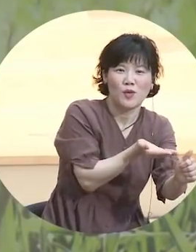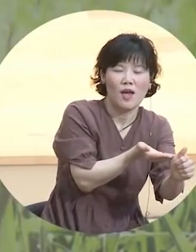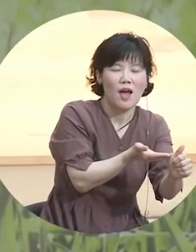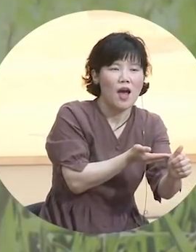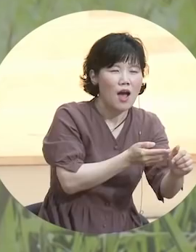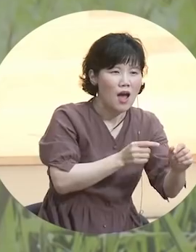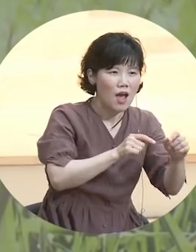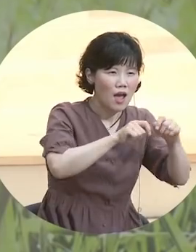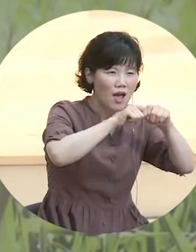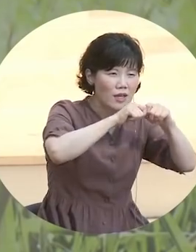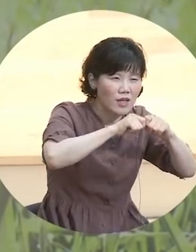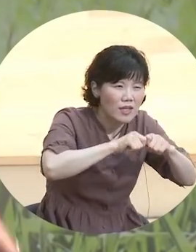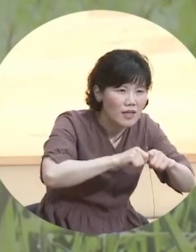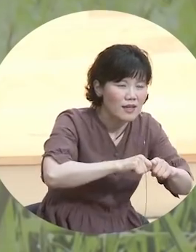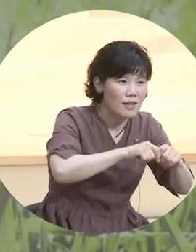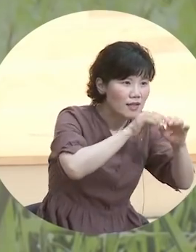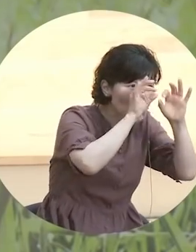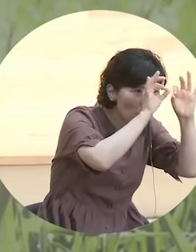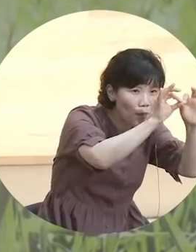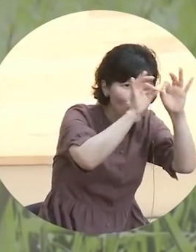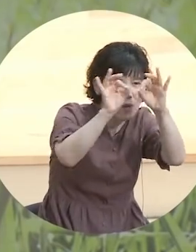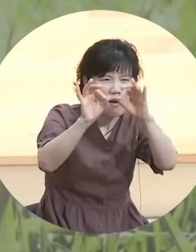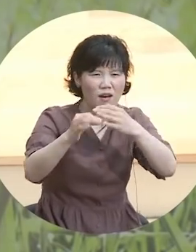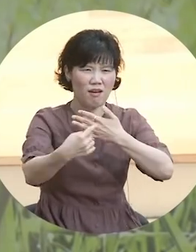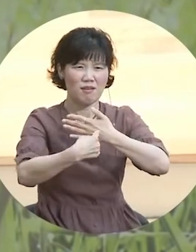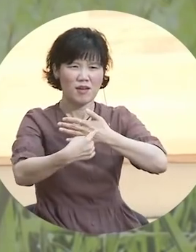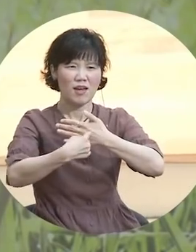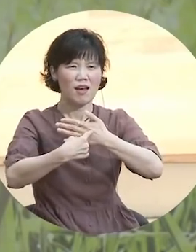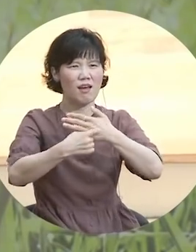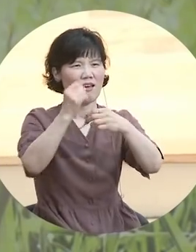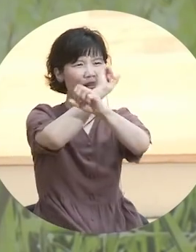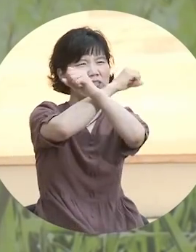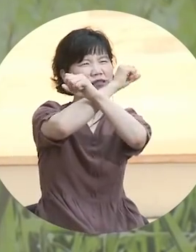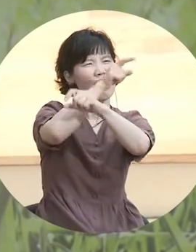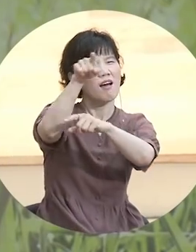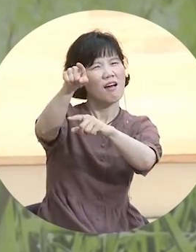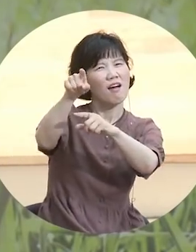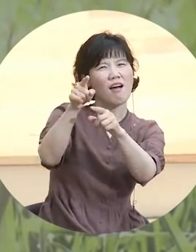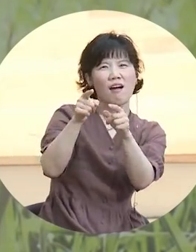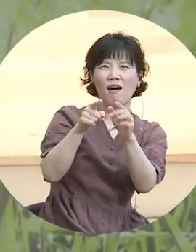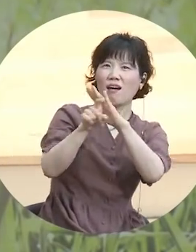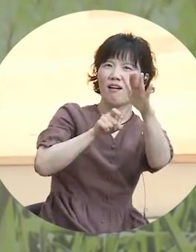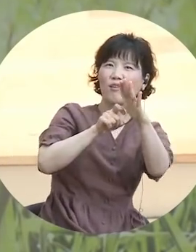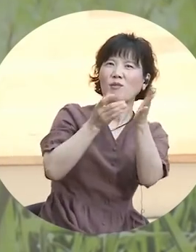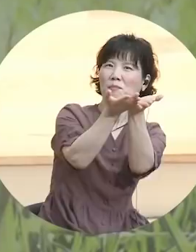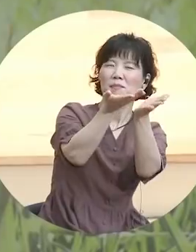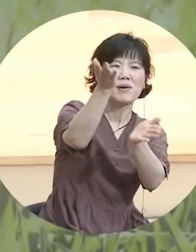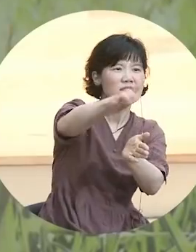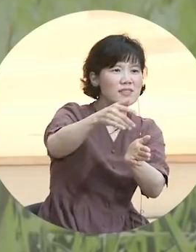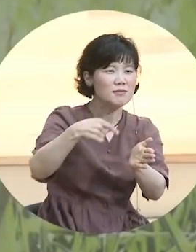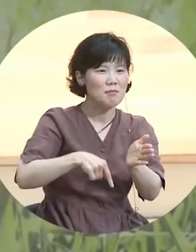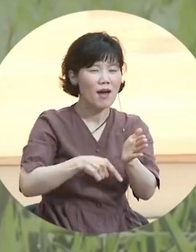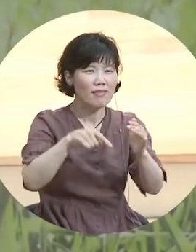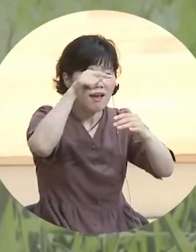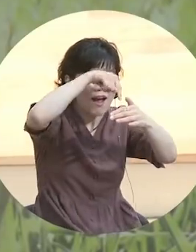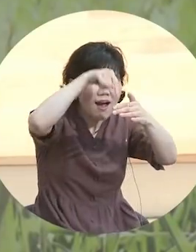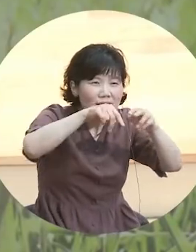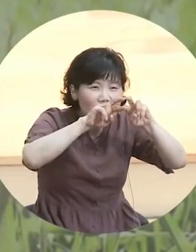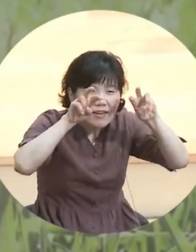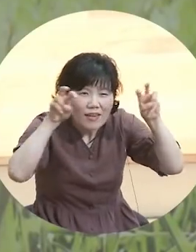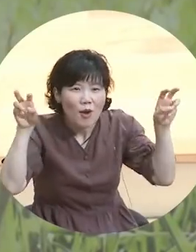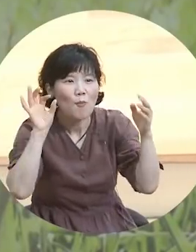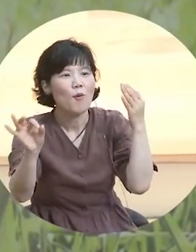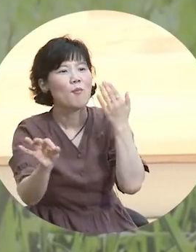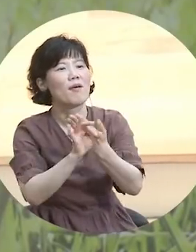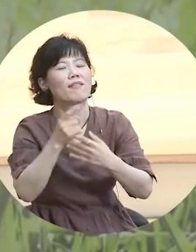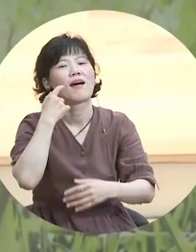자세히 그 속을 들여다보니까 겉으로는 해적선이지만 그 속을 들여다보니까 야, 그들의 모습이 참으로